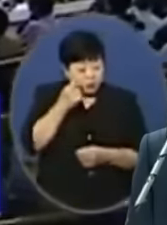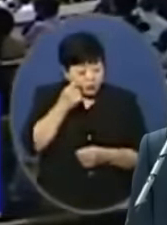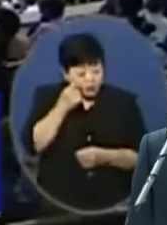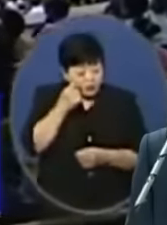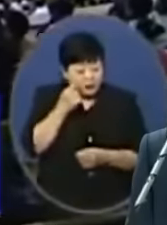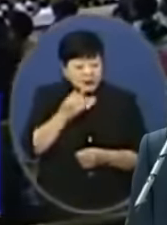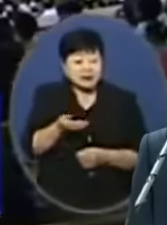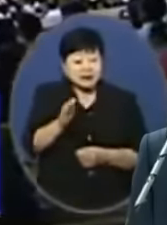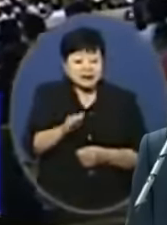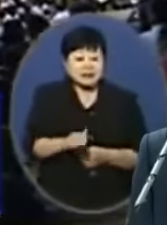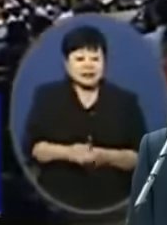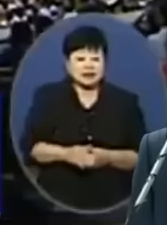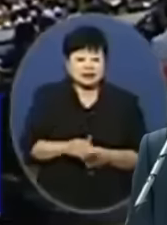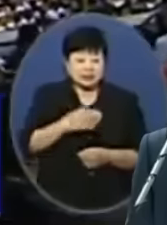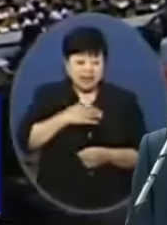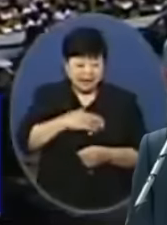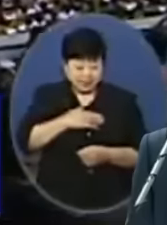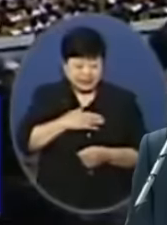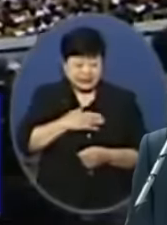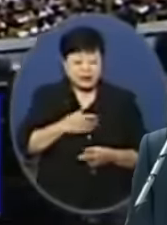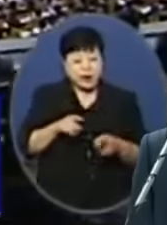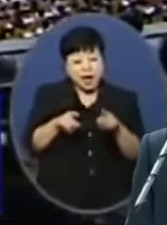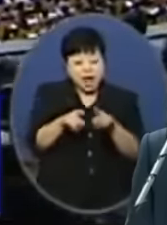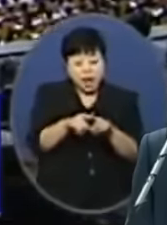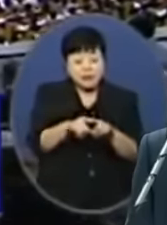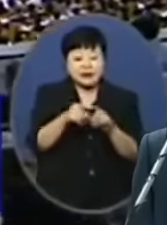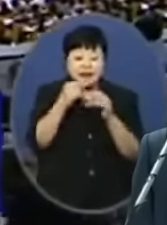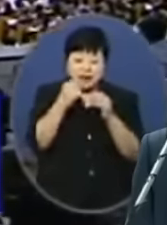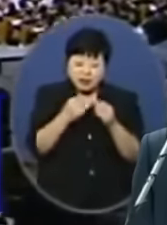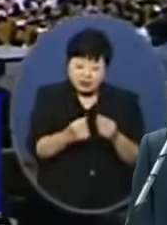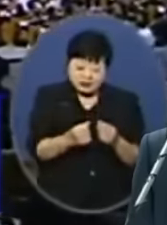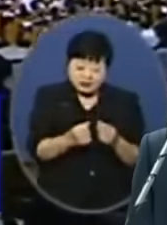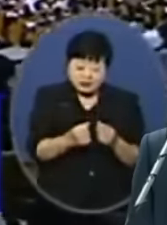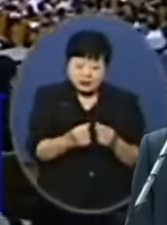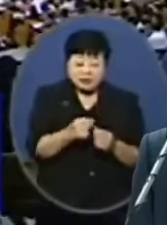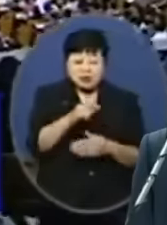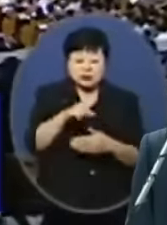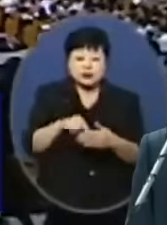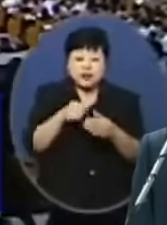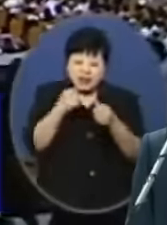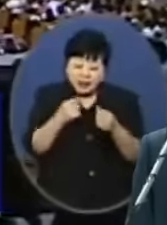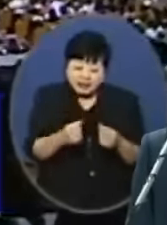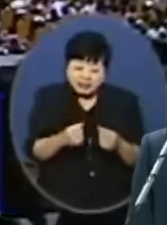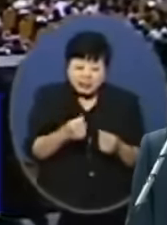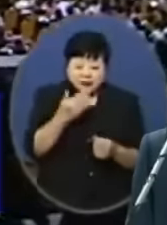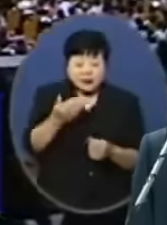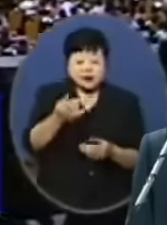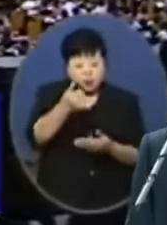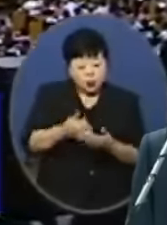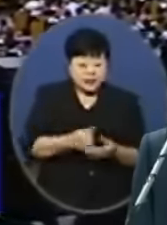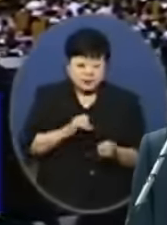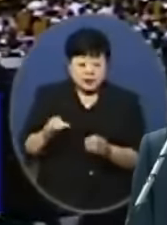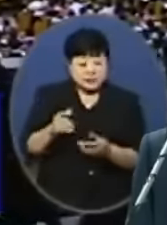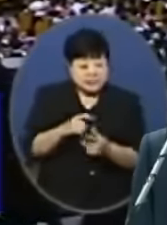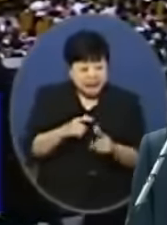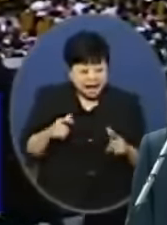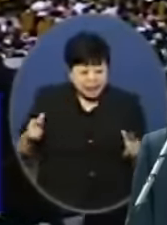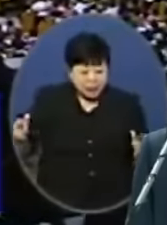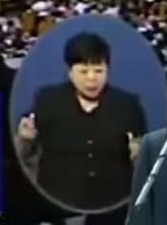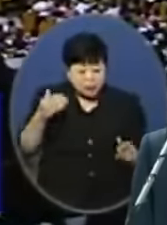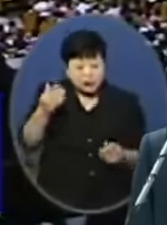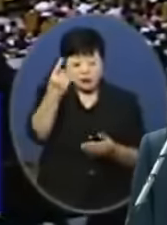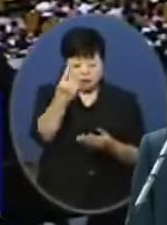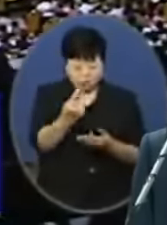못함이라. 그러나 너희는 그를 아나니 그는 너희와 함께 그하심이요 또 너희 속에 계시겠음이라. 내가 너희를 고아와 같이 버려두지